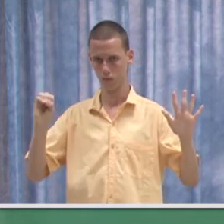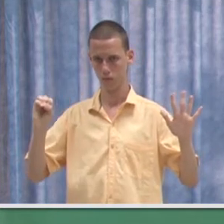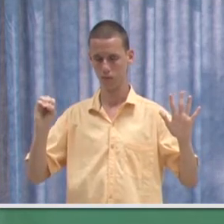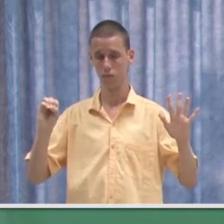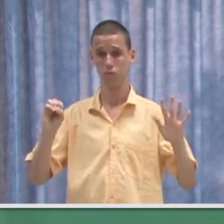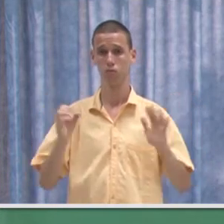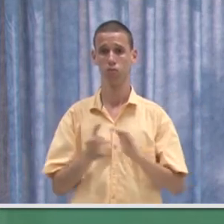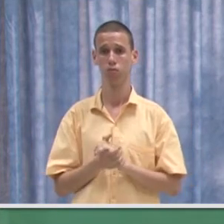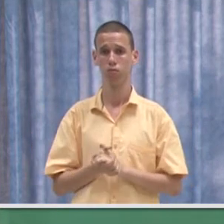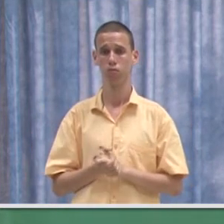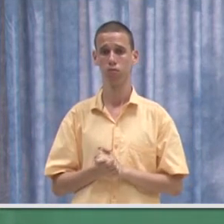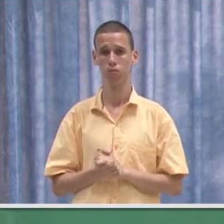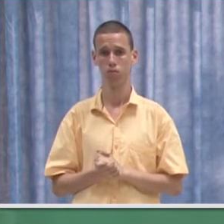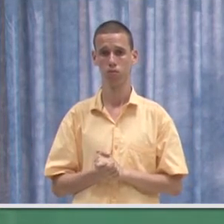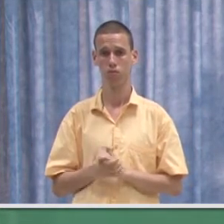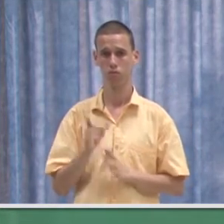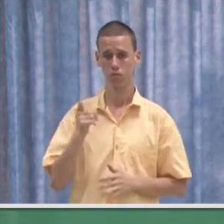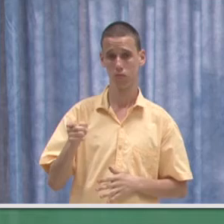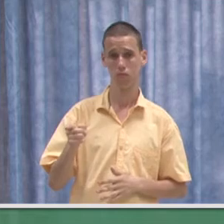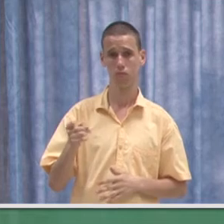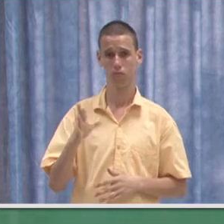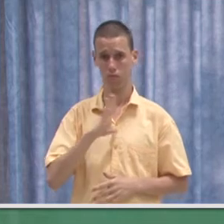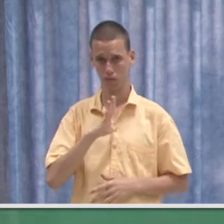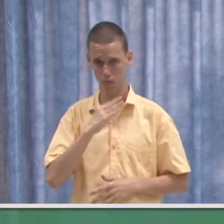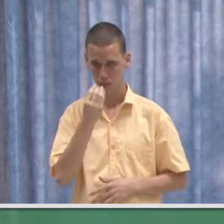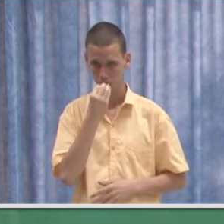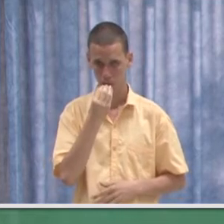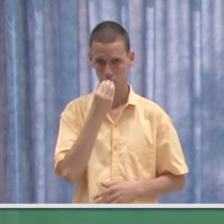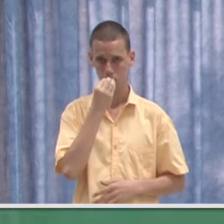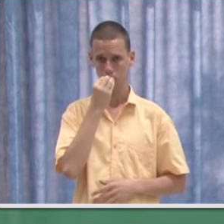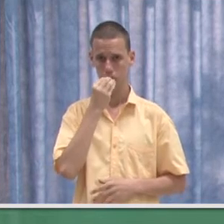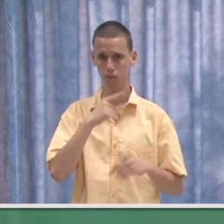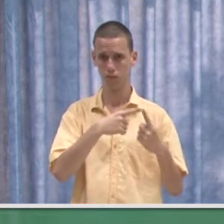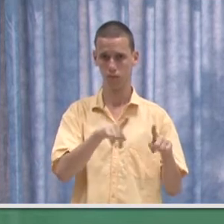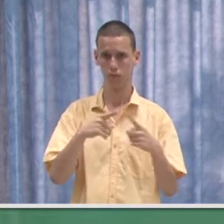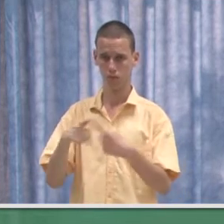rooms, manger, service, staff, monitoring, tout à fait.